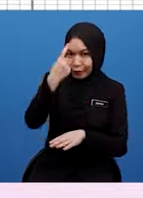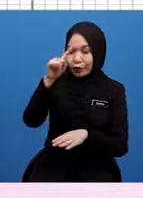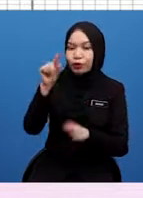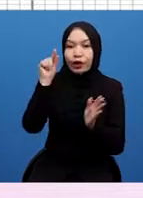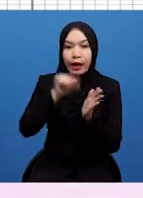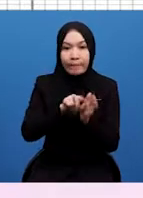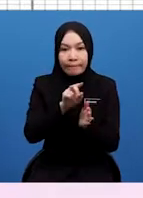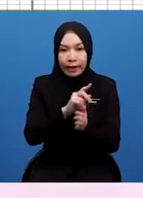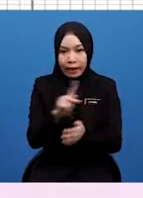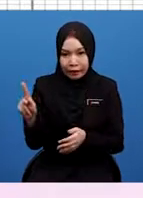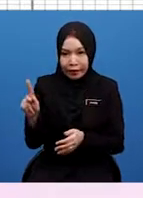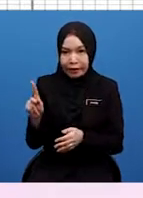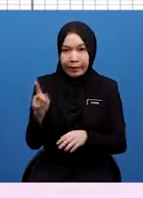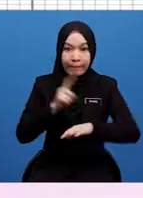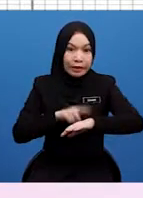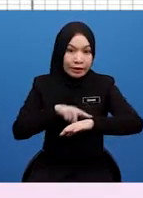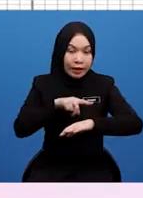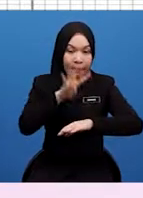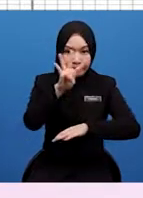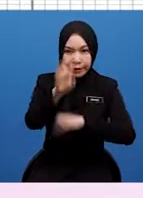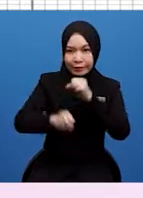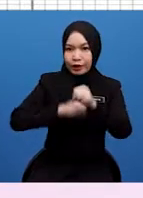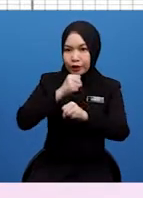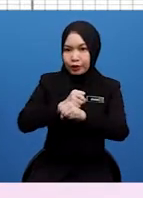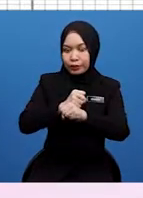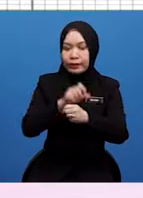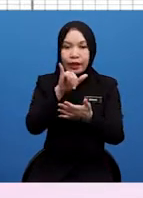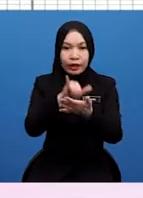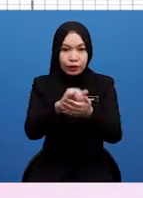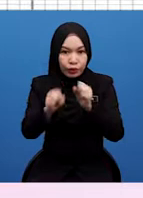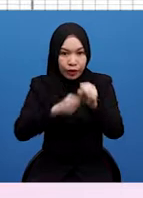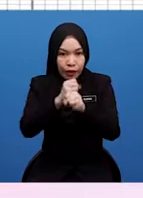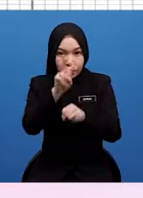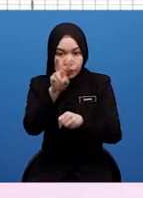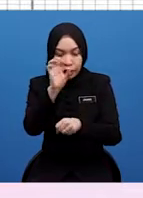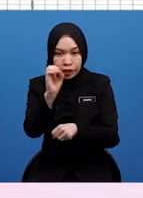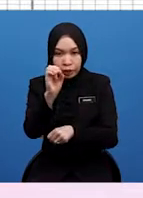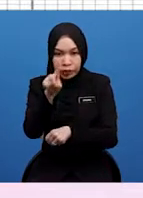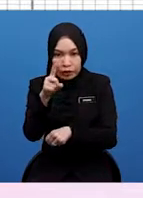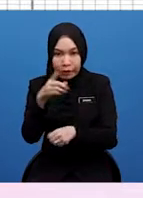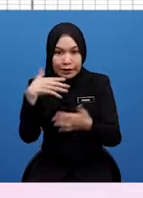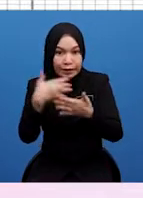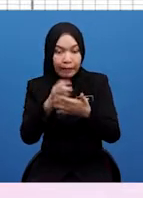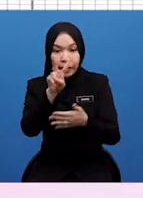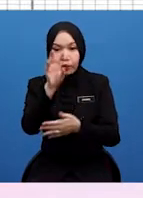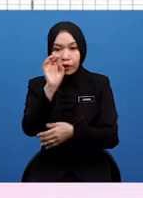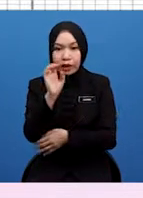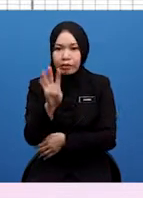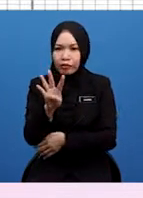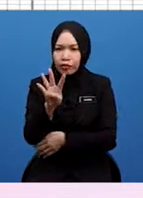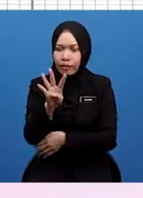masa 4 tahun, iaitu tahun 2011 sehingga